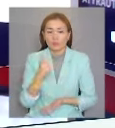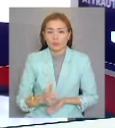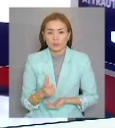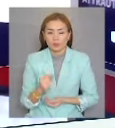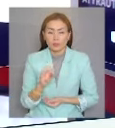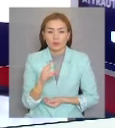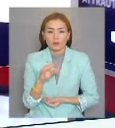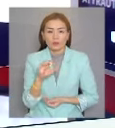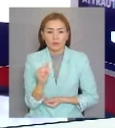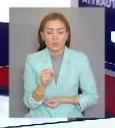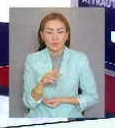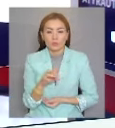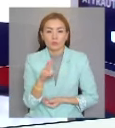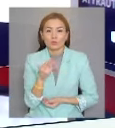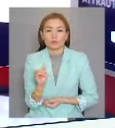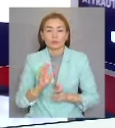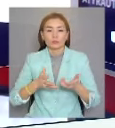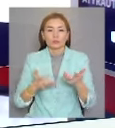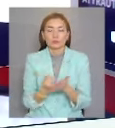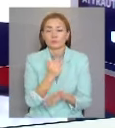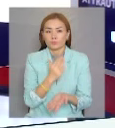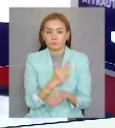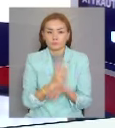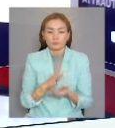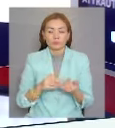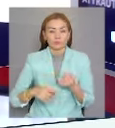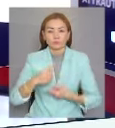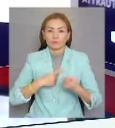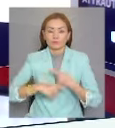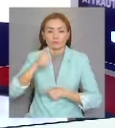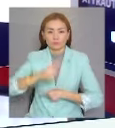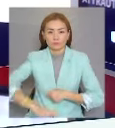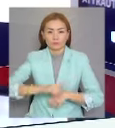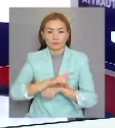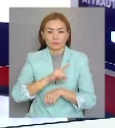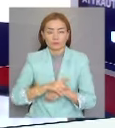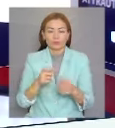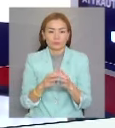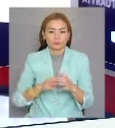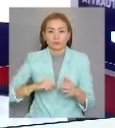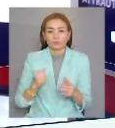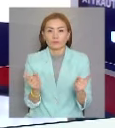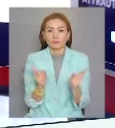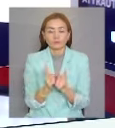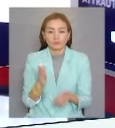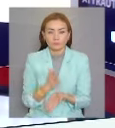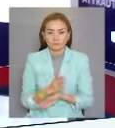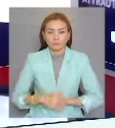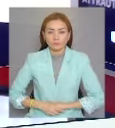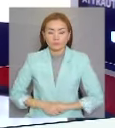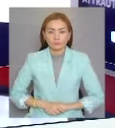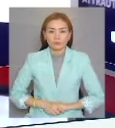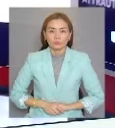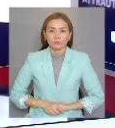жерлесіміз Ақылбек Аманұлы әлем чемпионы атанды. Туған жеріне оралған чемпионды әуежайдан әріптестеріміз күтіп алған еді. Толығырақ